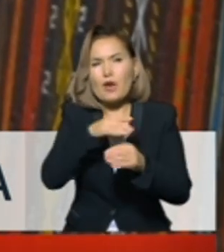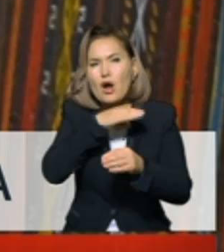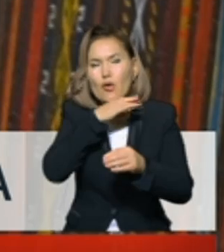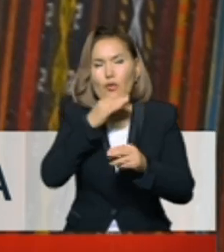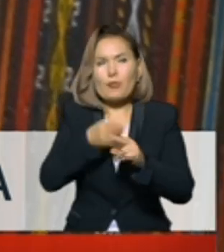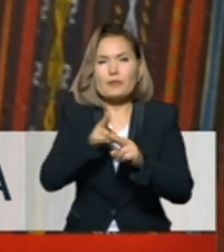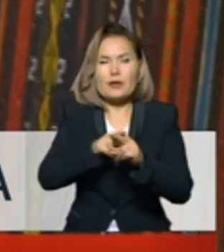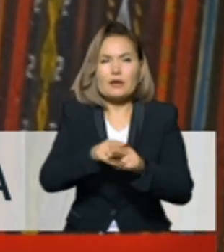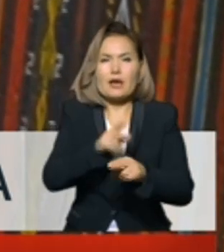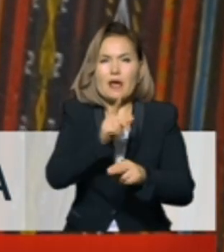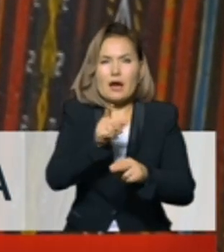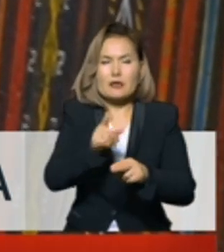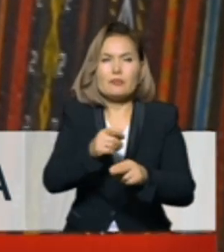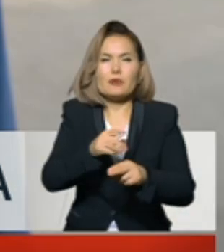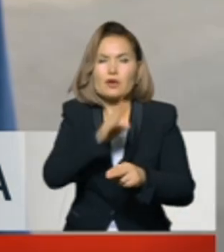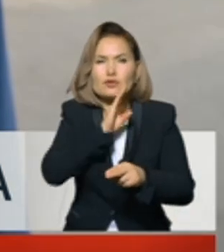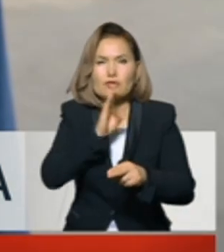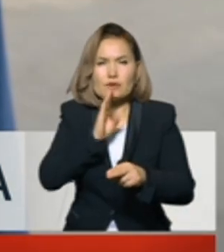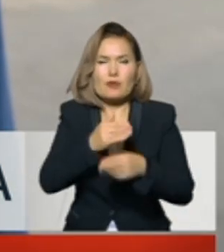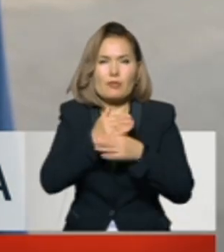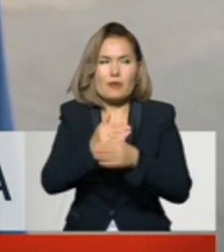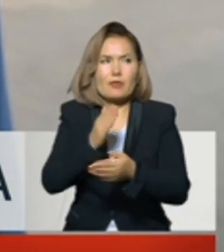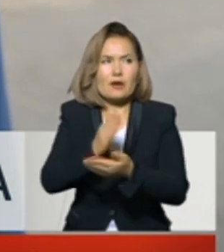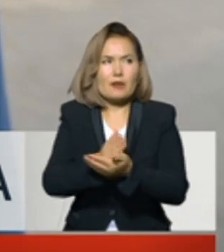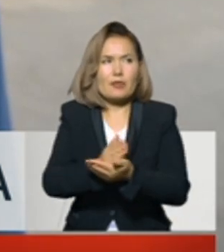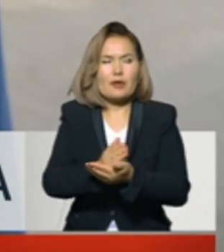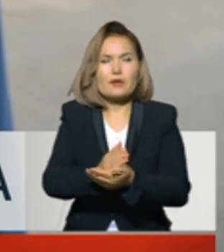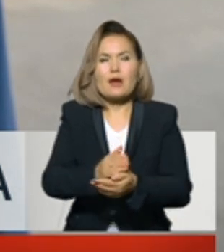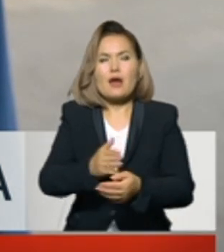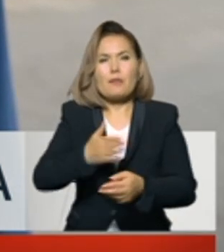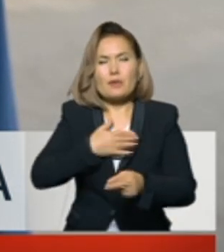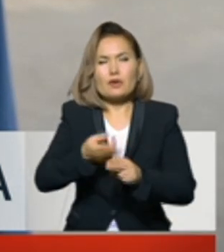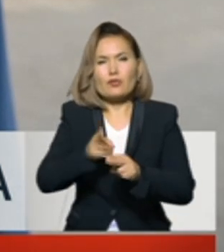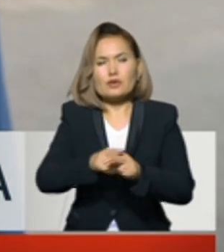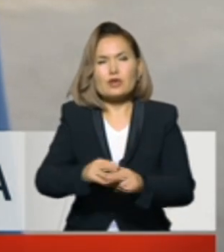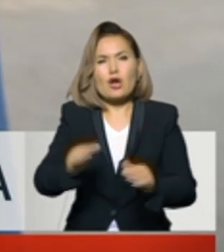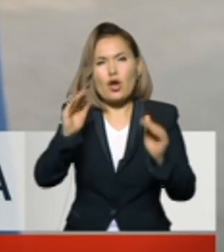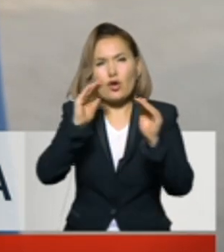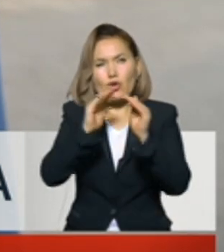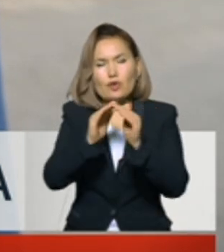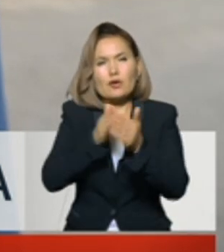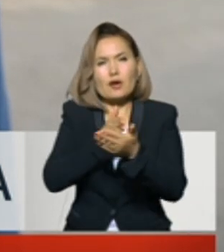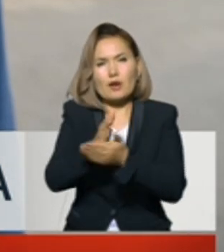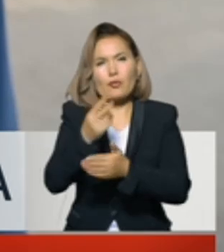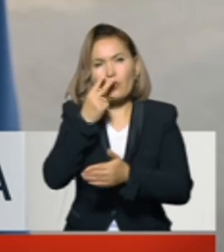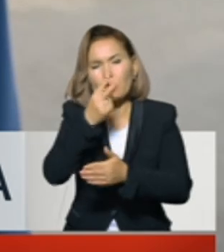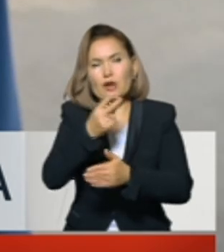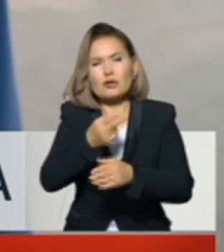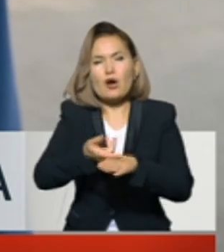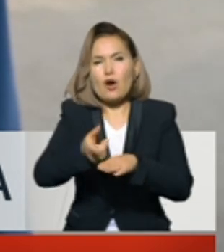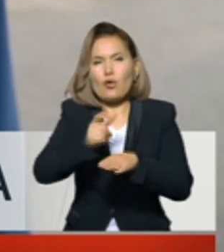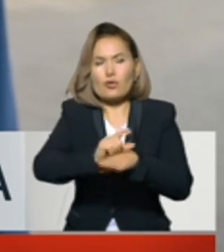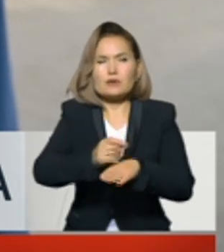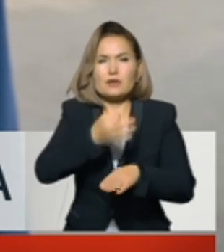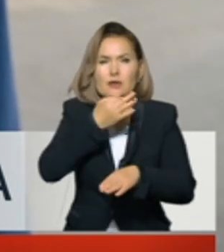да қол күшімен де жәрдемдесіп жүр. Әр ойды көргенде ләззат алам.